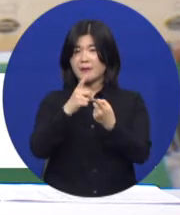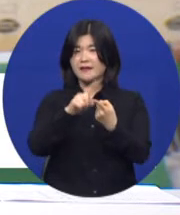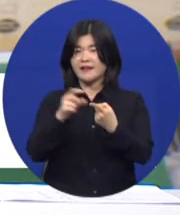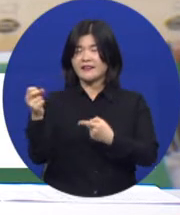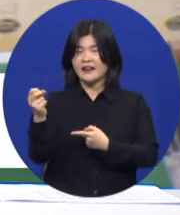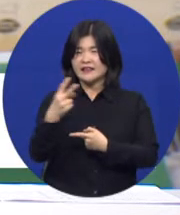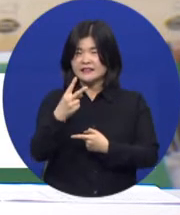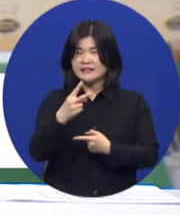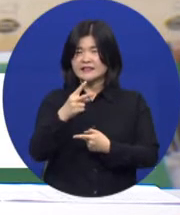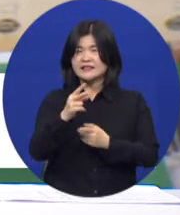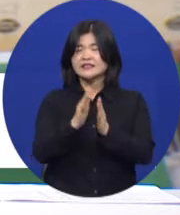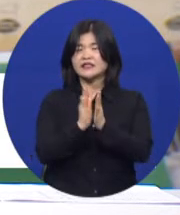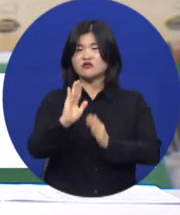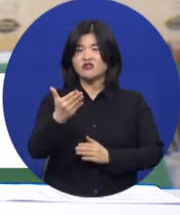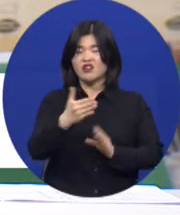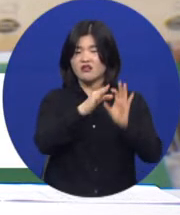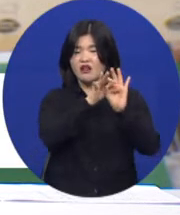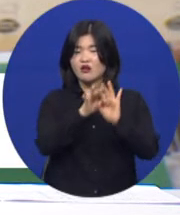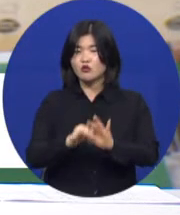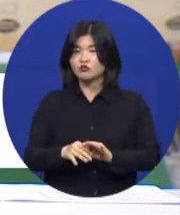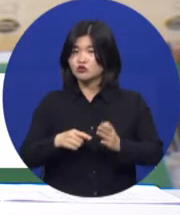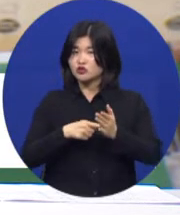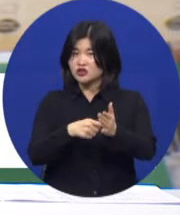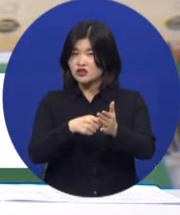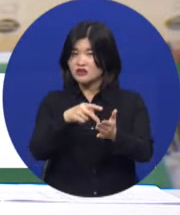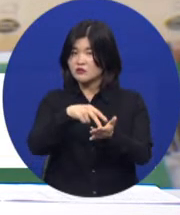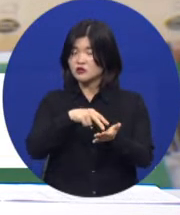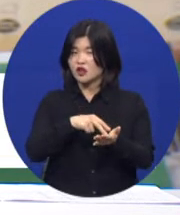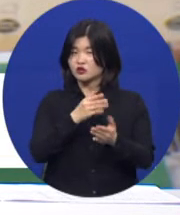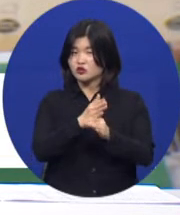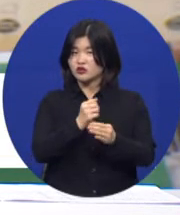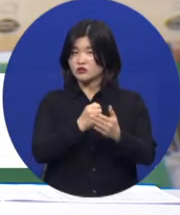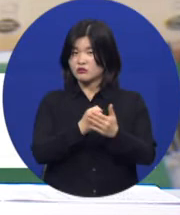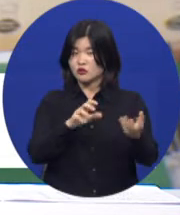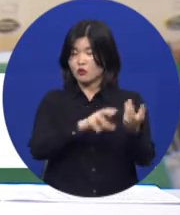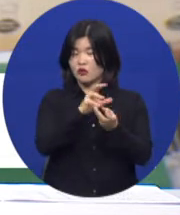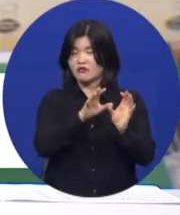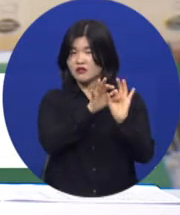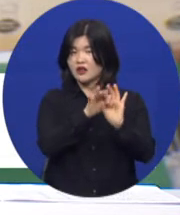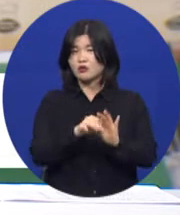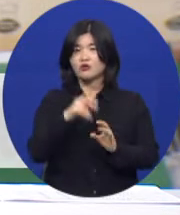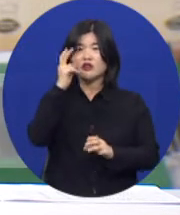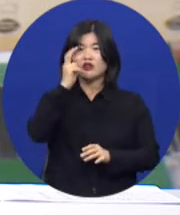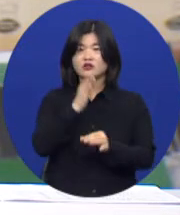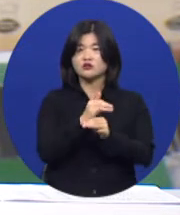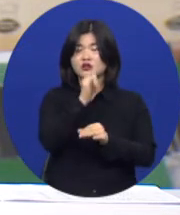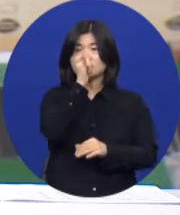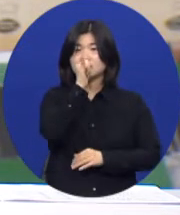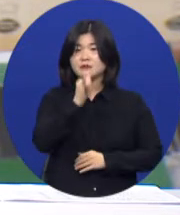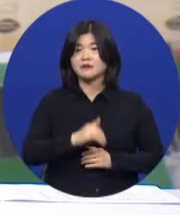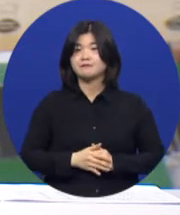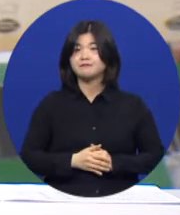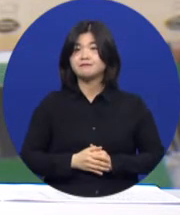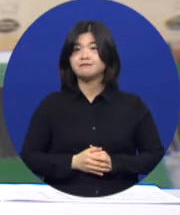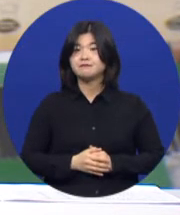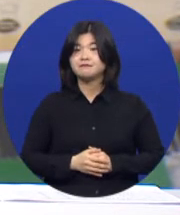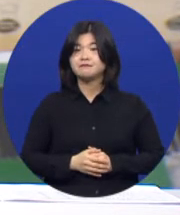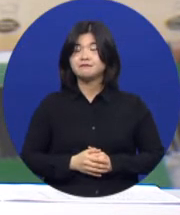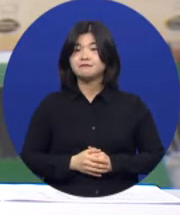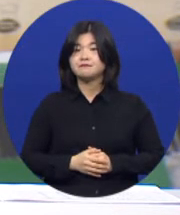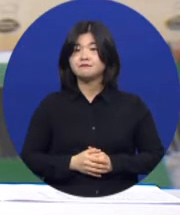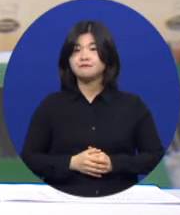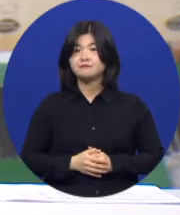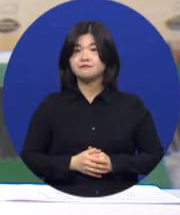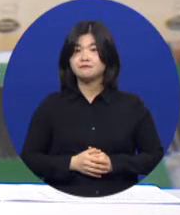다시 밟았다며 계속 추진한다는 입장이어서 논란은 계속될 전망입니다. 송원일 기자의 보도입니다.